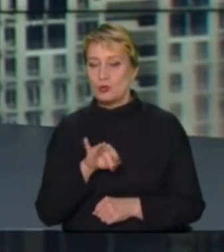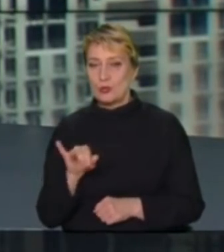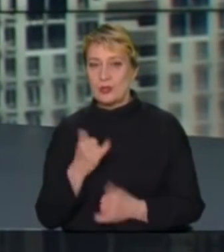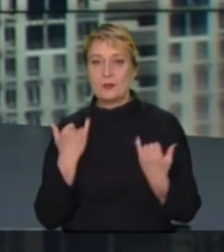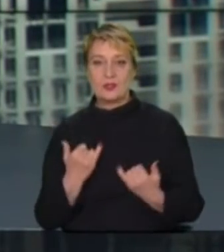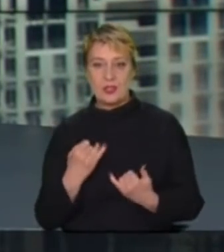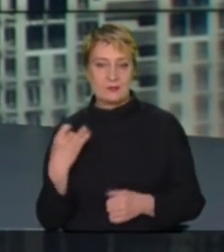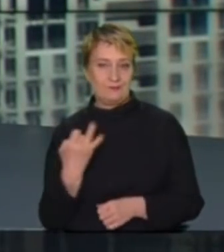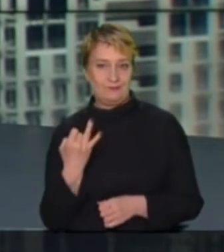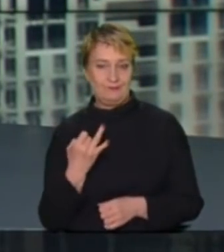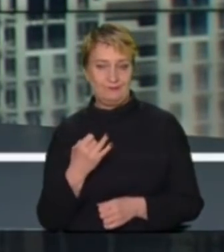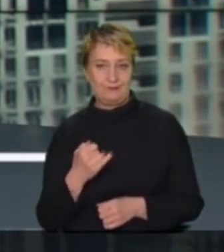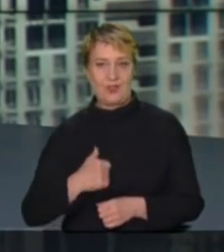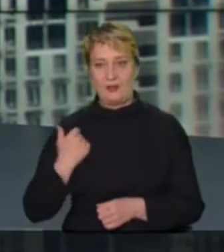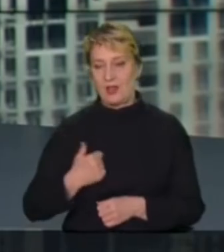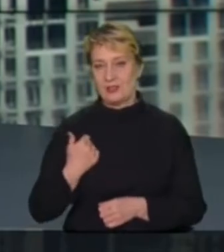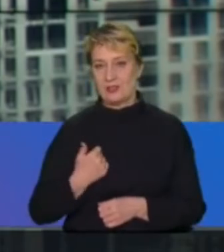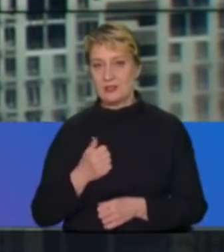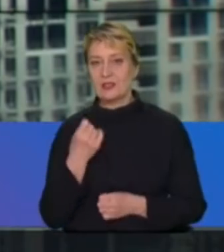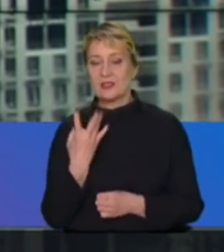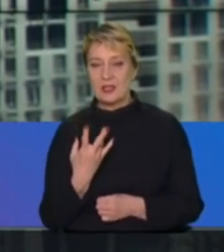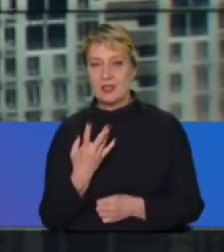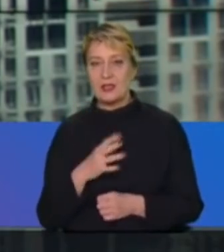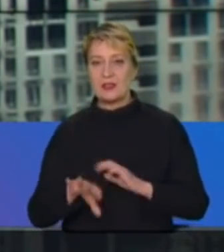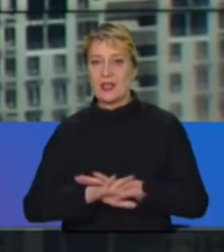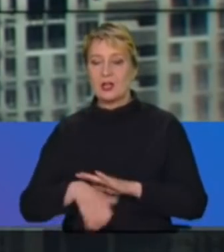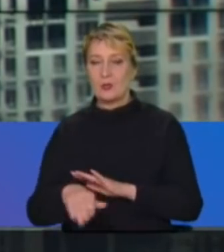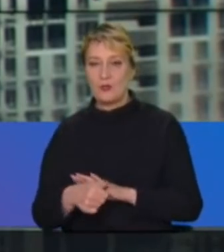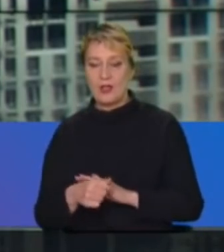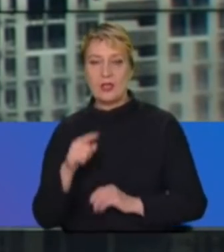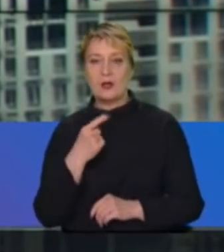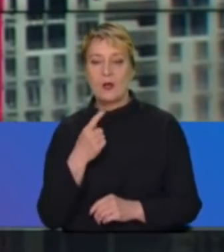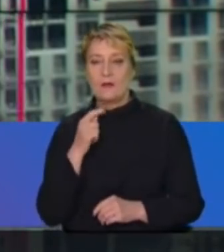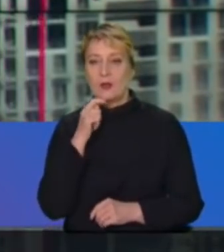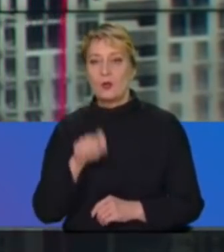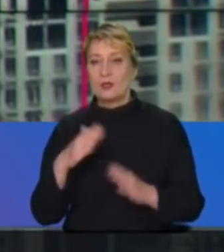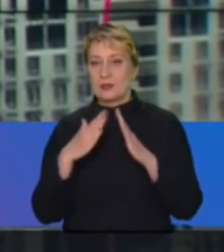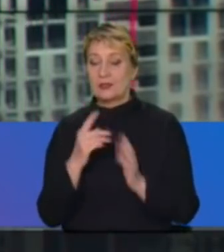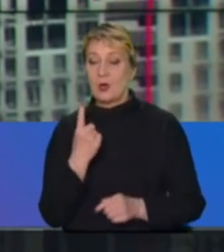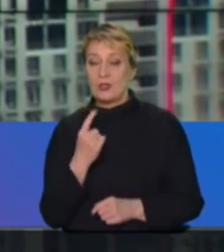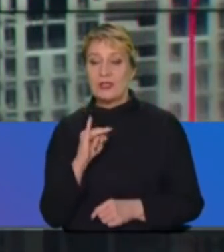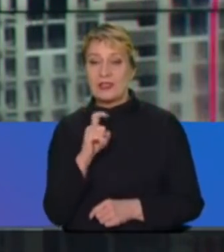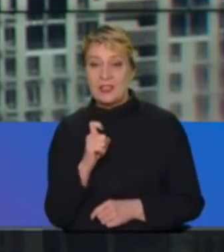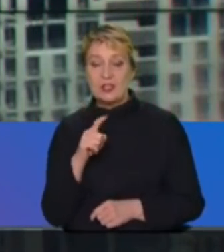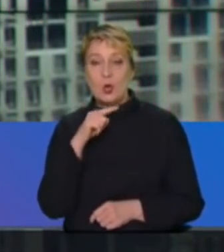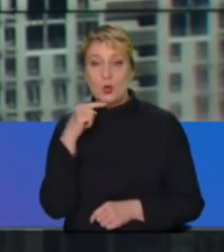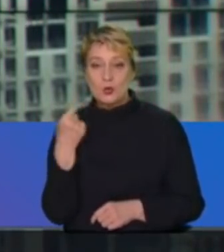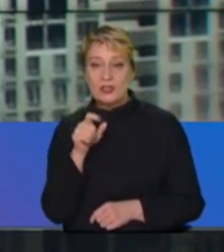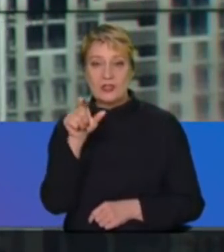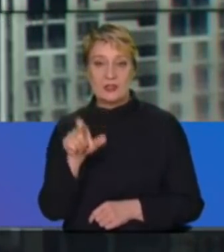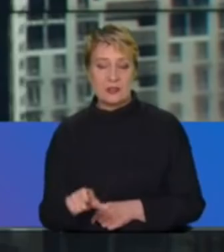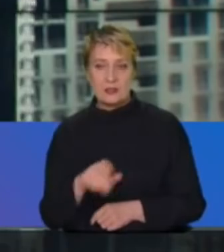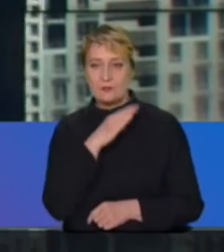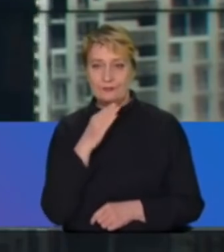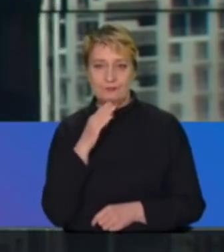соцмережах тим, скільки награбували в українських будинках. Так, один із російських солдатів виклав відео з повним пакетом мобільних телефонів,